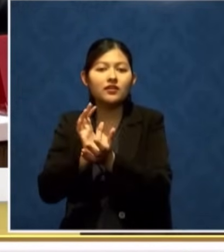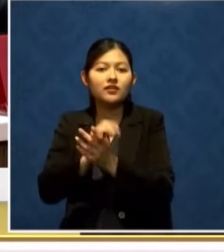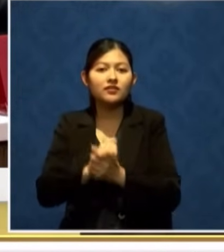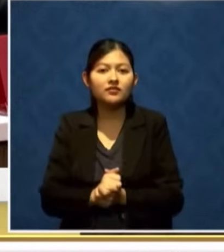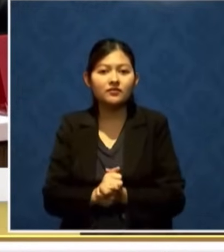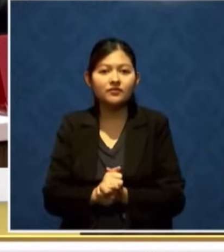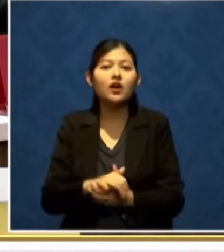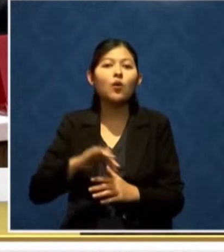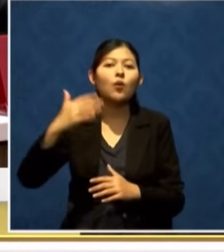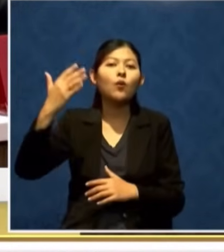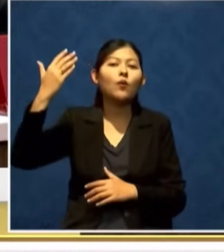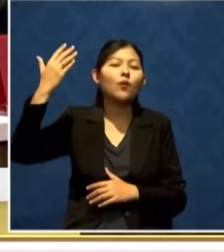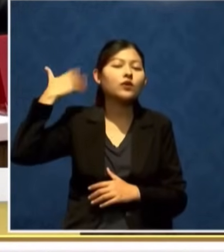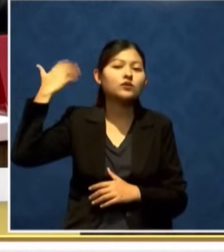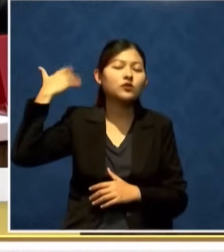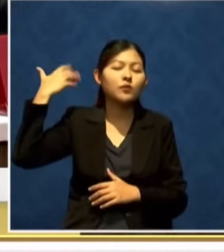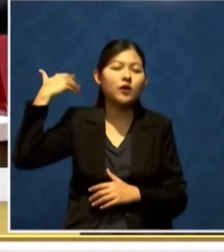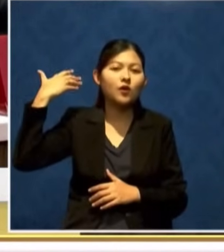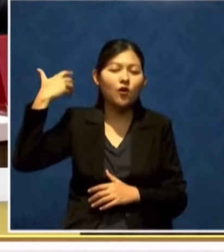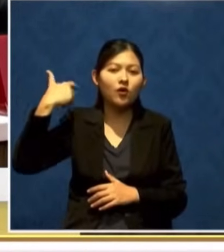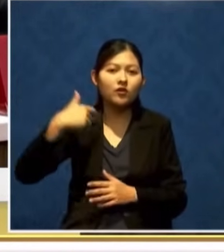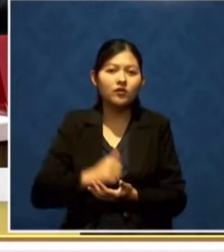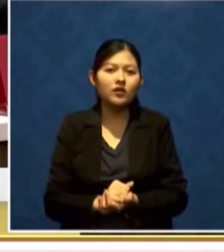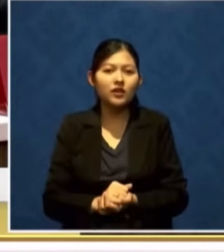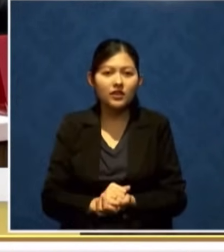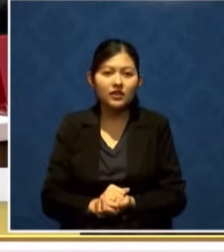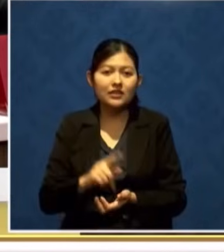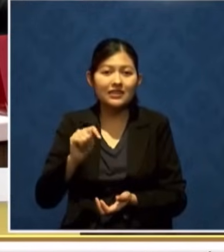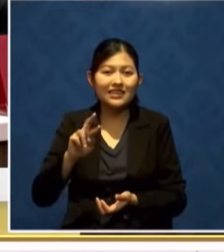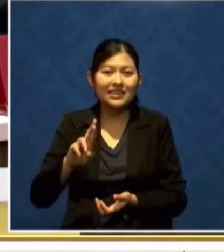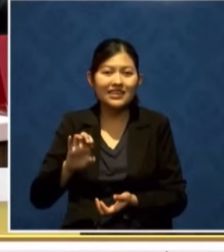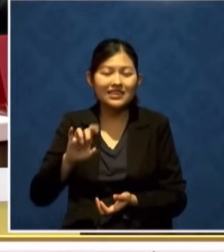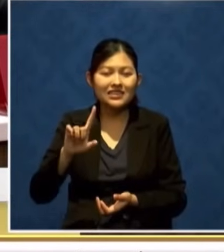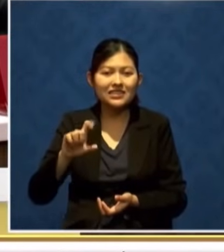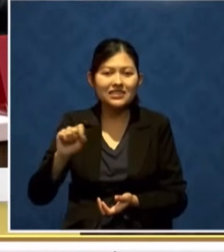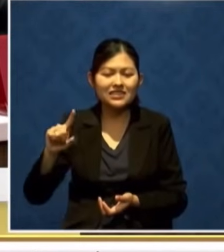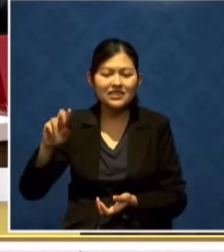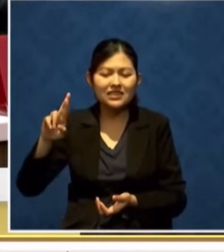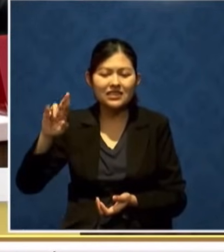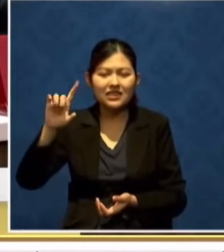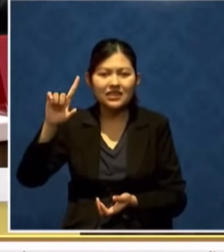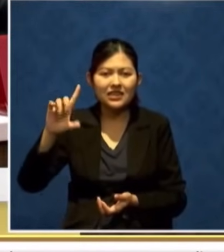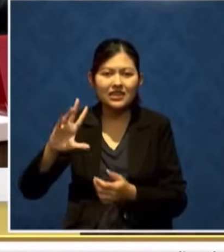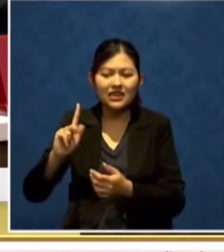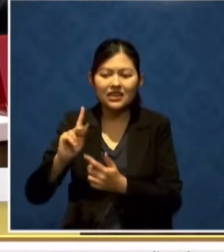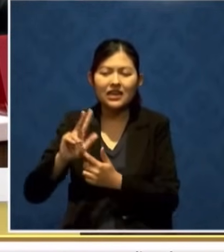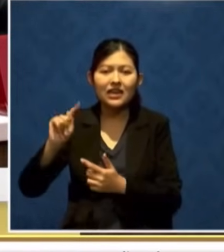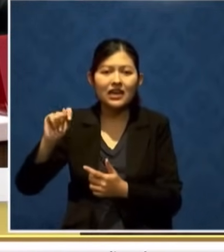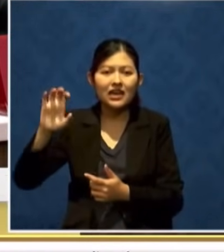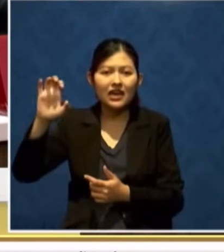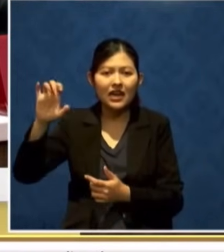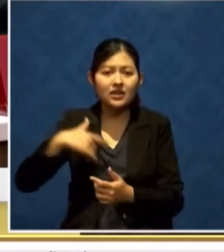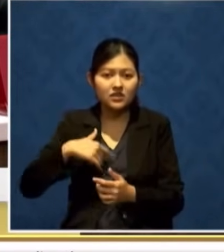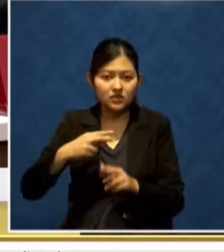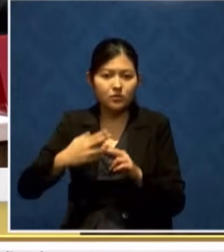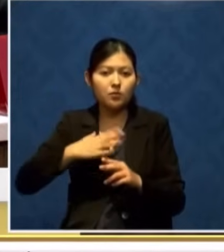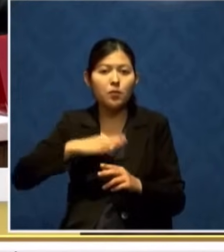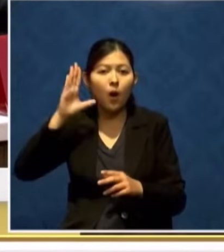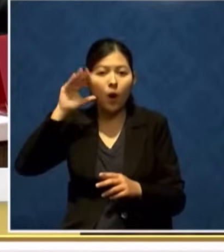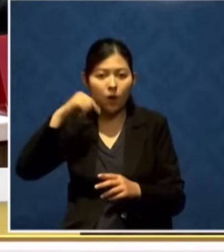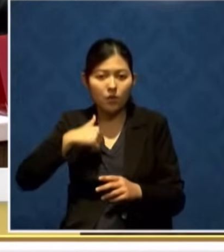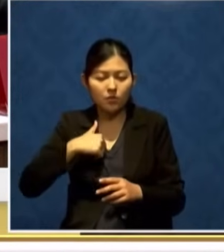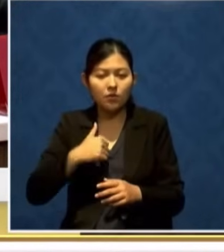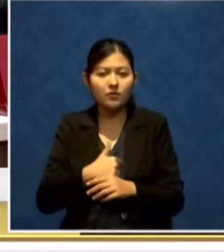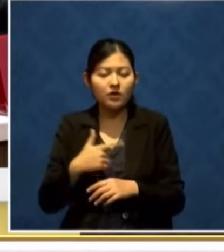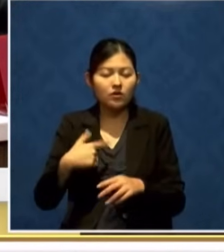โน่นสมัยนายเตียงสิริขันธ์ไปติดตามในเตียงสิรีขันธ์ขุนพลภูพานผมก็เลือกเนื้อขายตำรวจติดตาม